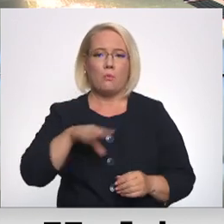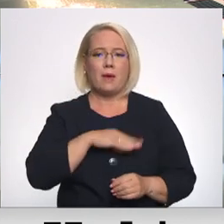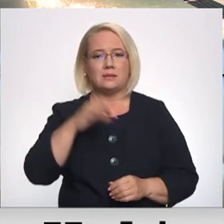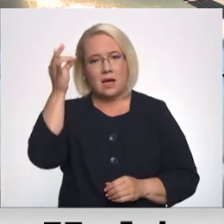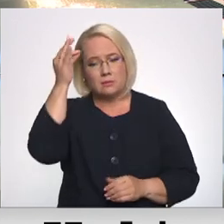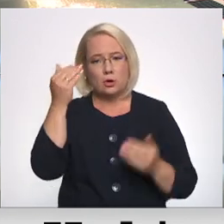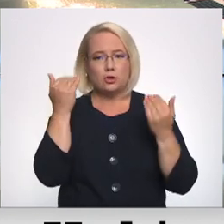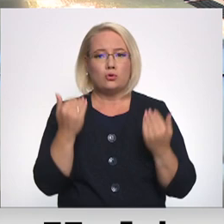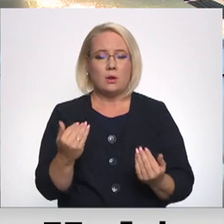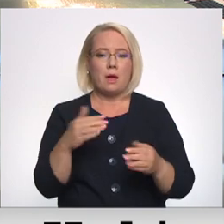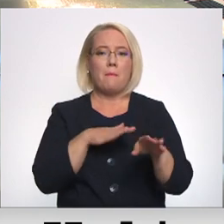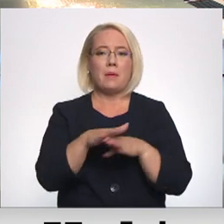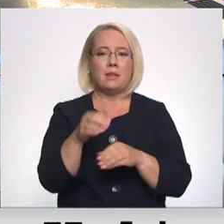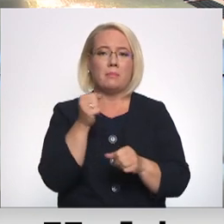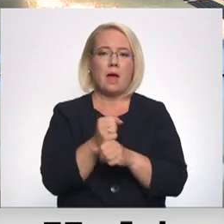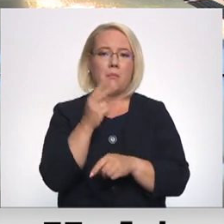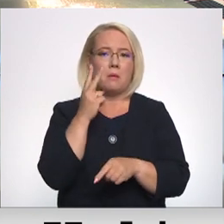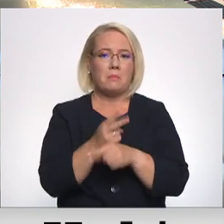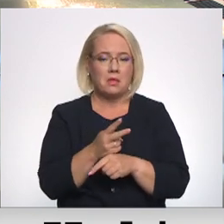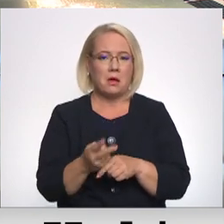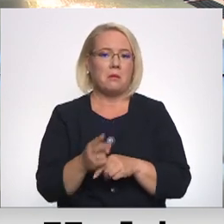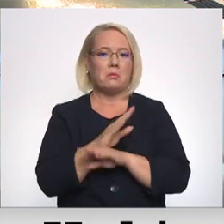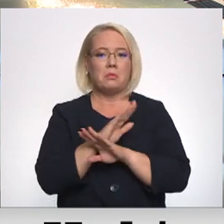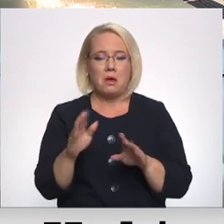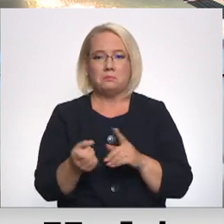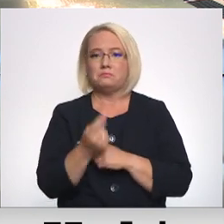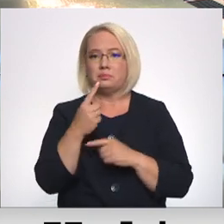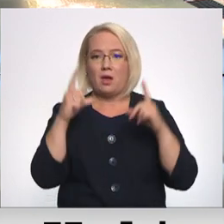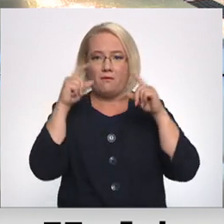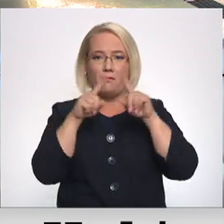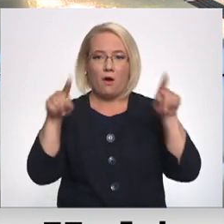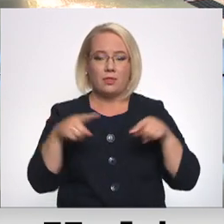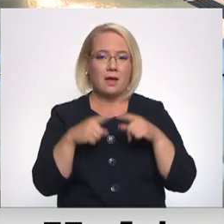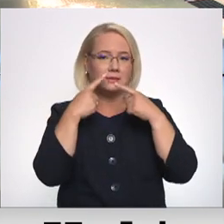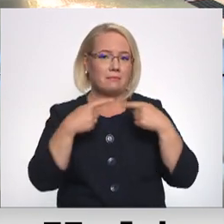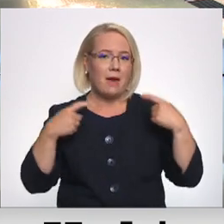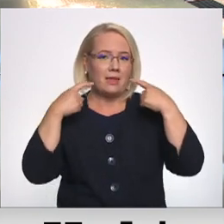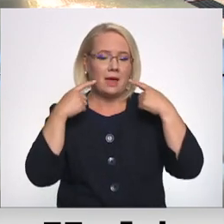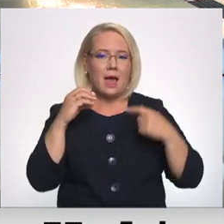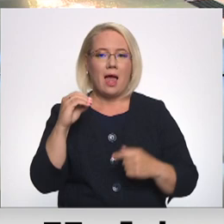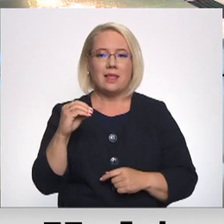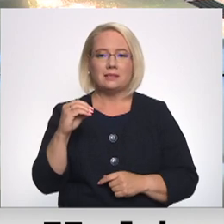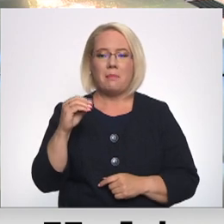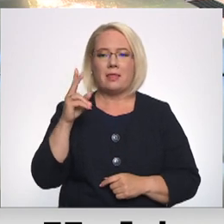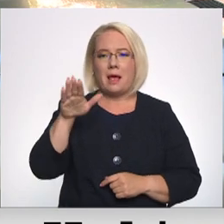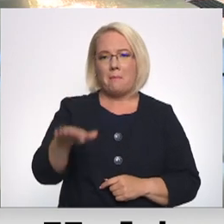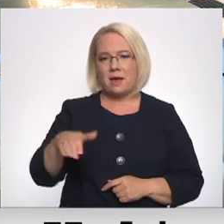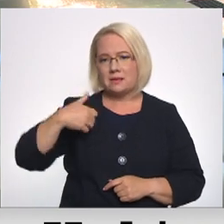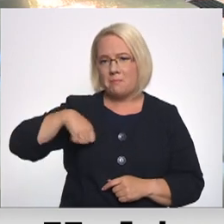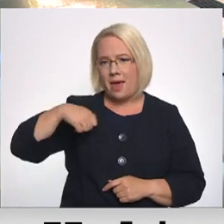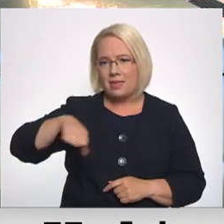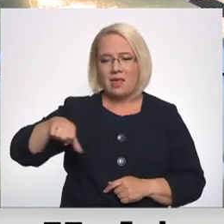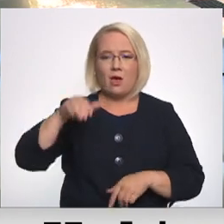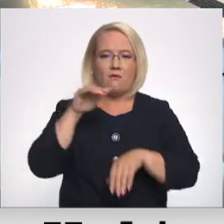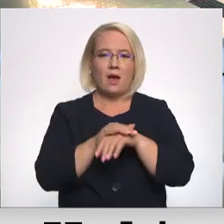šodien, pildām savus darba pienākumus, bet nē, fotogrāfijā ir smaidīga Elizabete kā maza meitene, kad ne viņa, ne faktiski